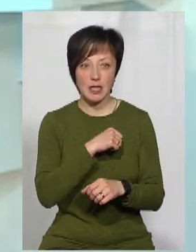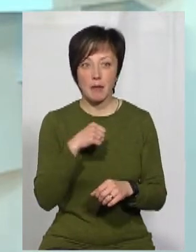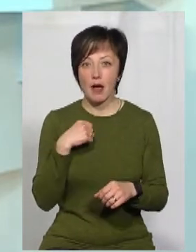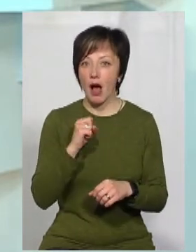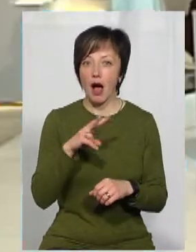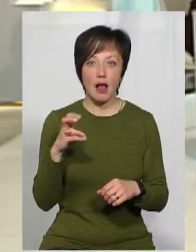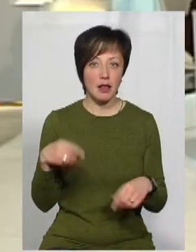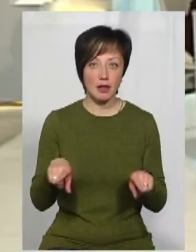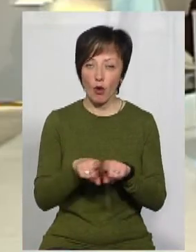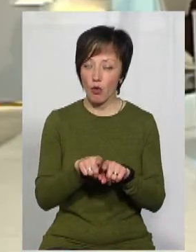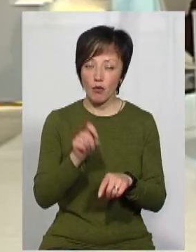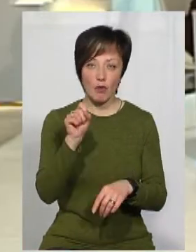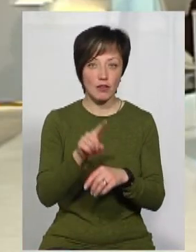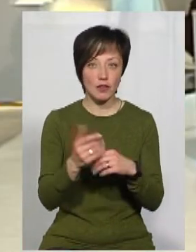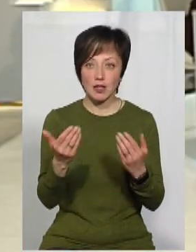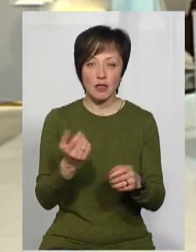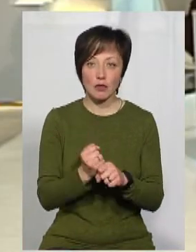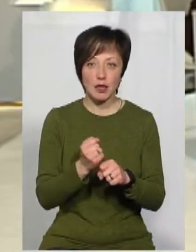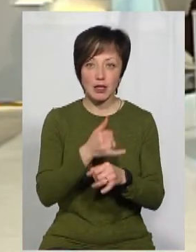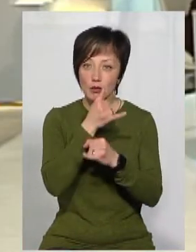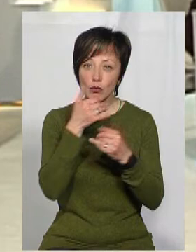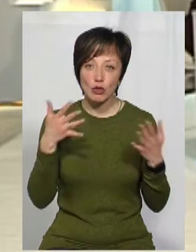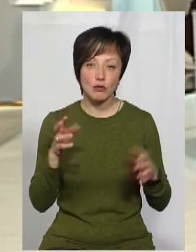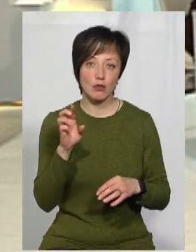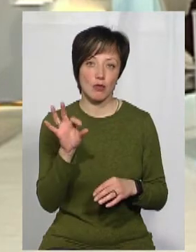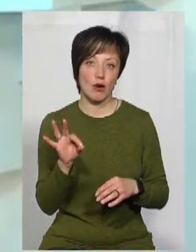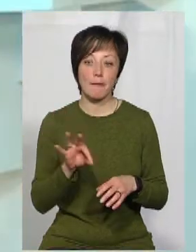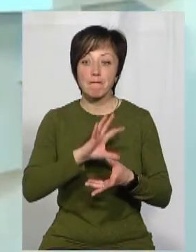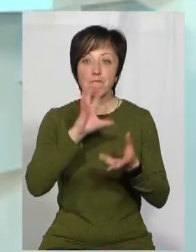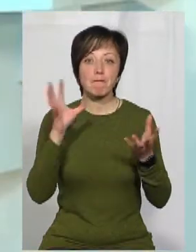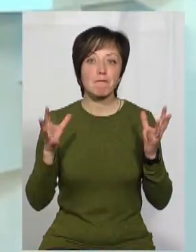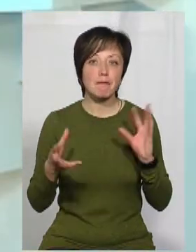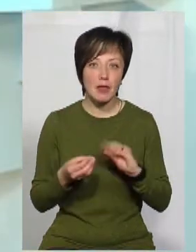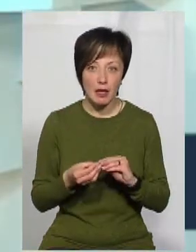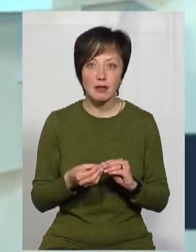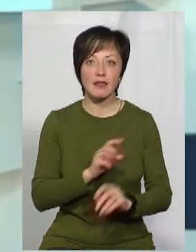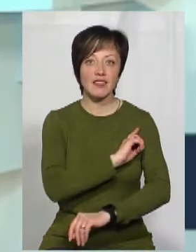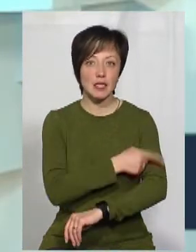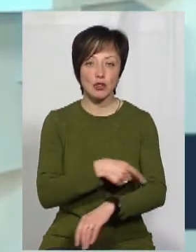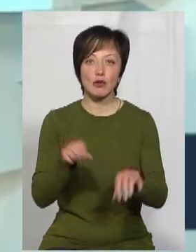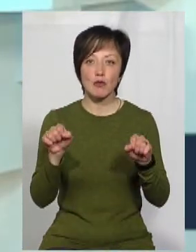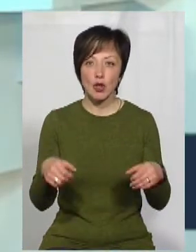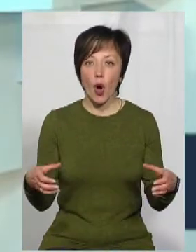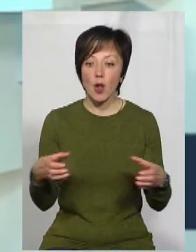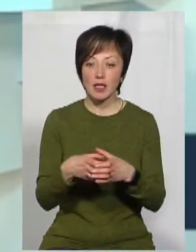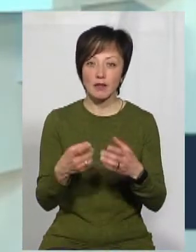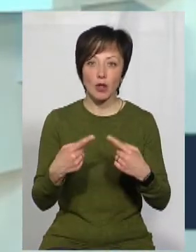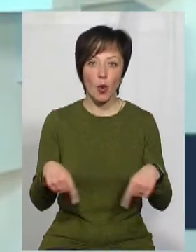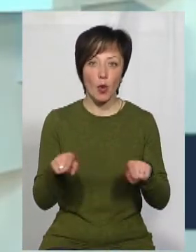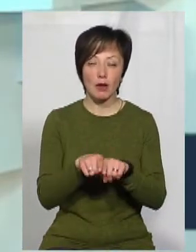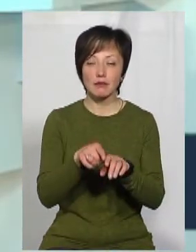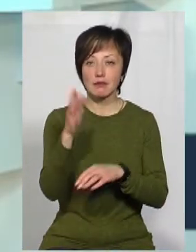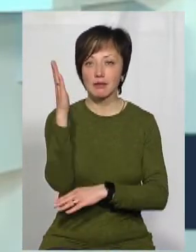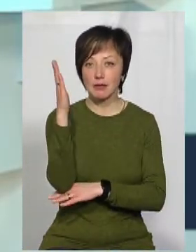Але такого повноваження... Але ми це робити не можемо, тому що, в принципі, фізично ми це можемо зробити. Колективний орган може